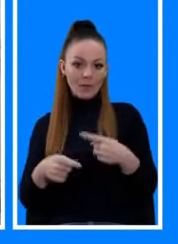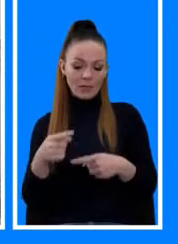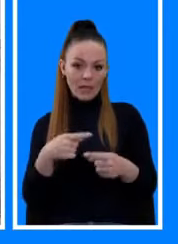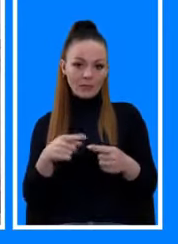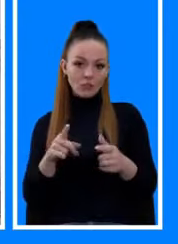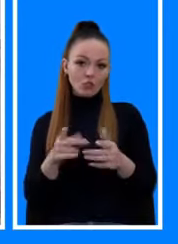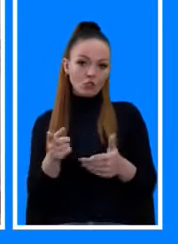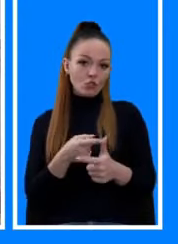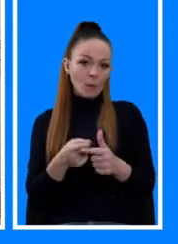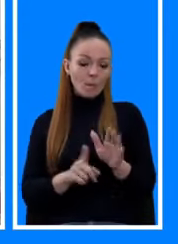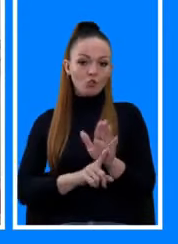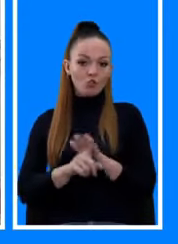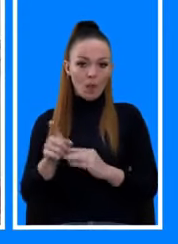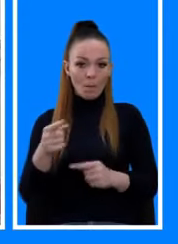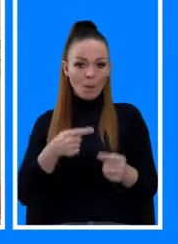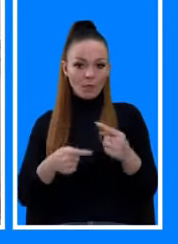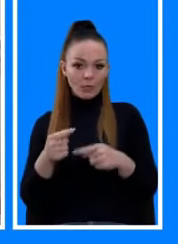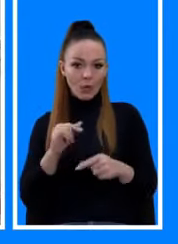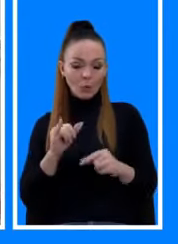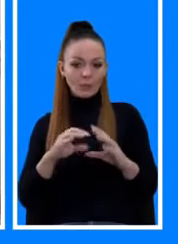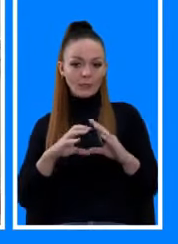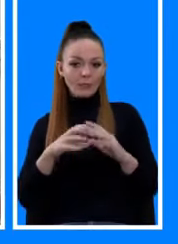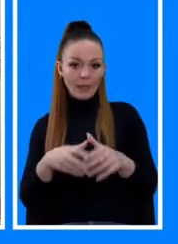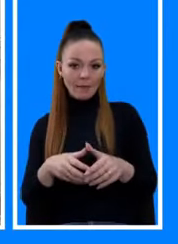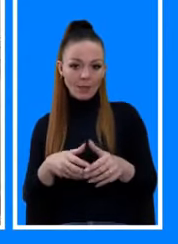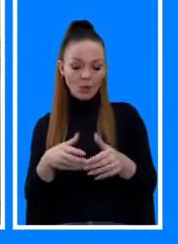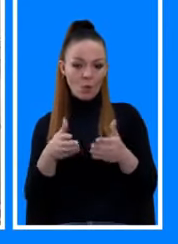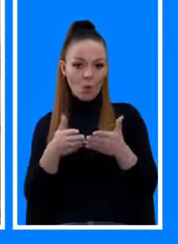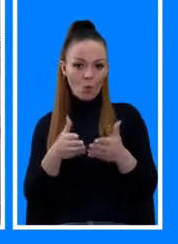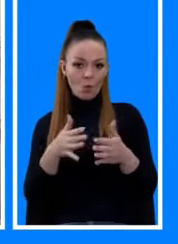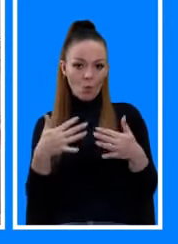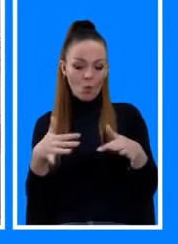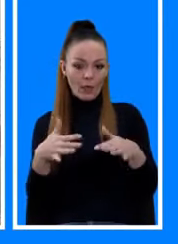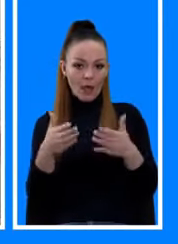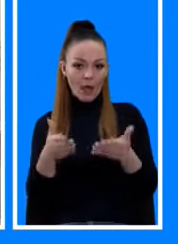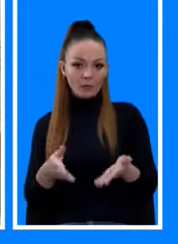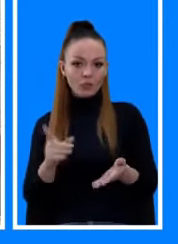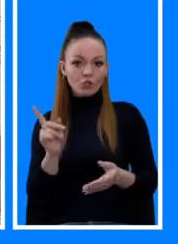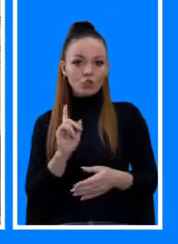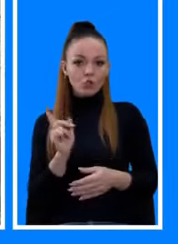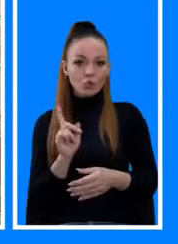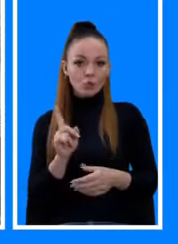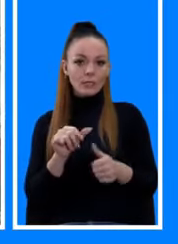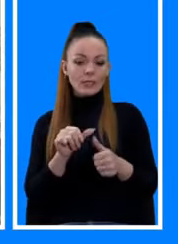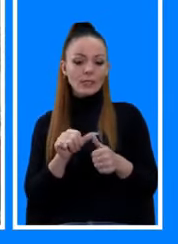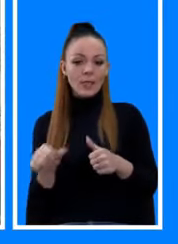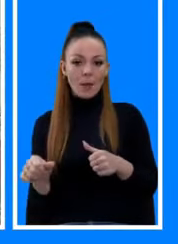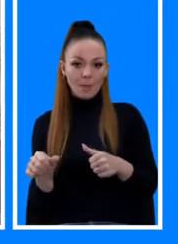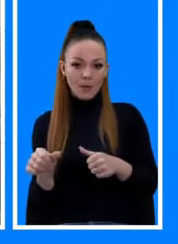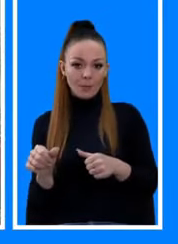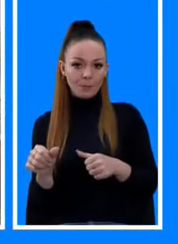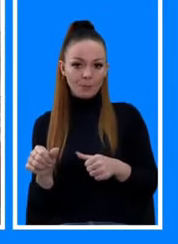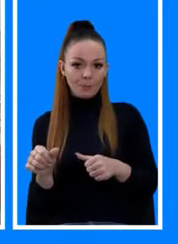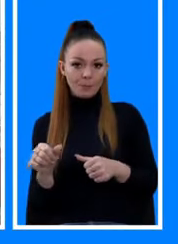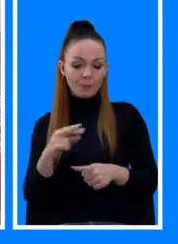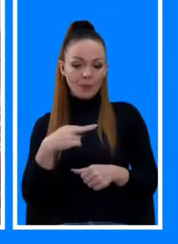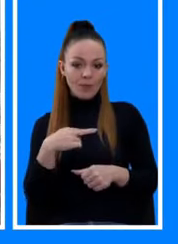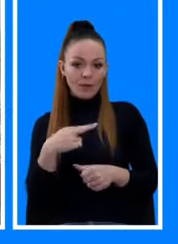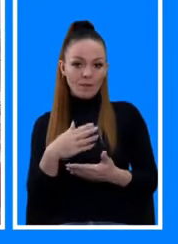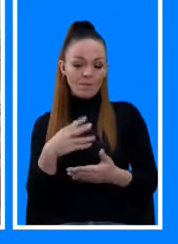починає повертатися у світовий океан. Що саме я